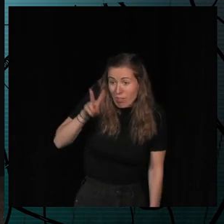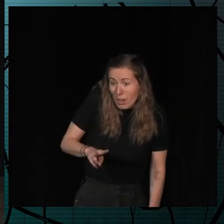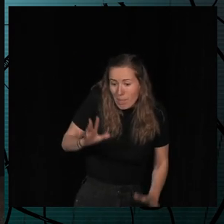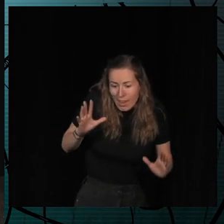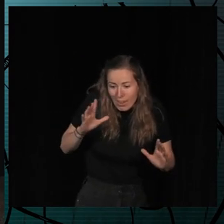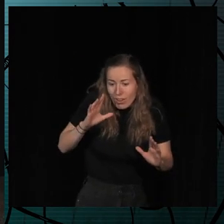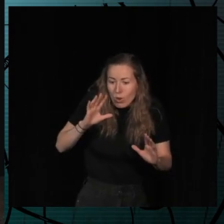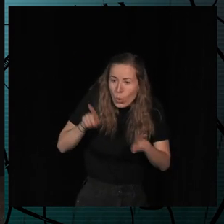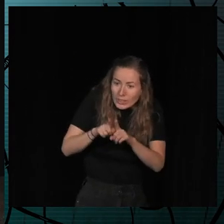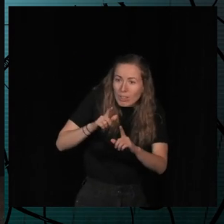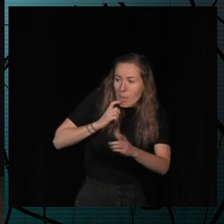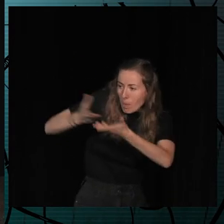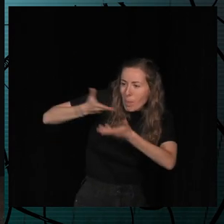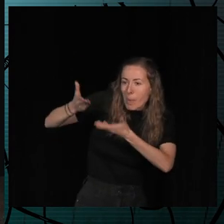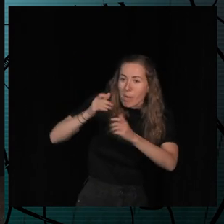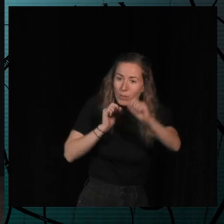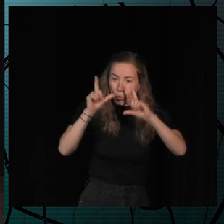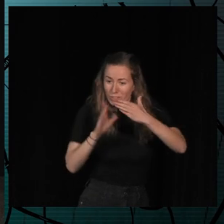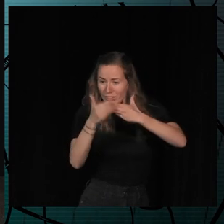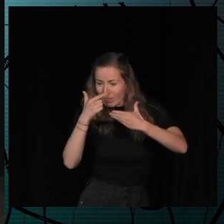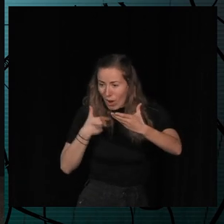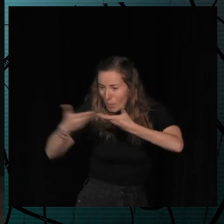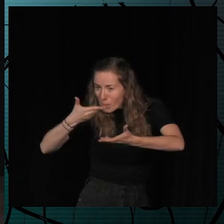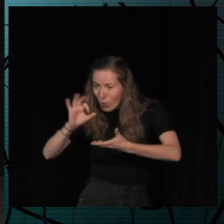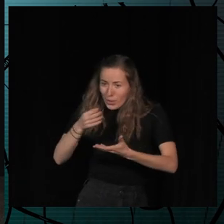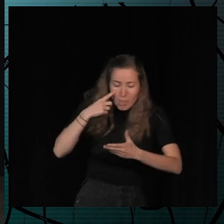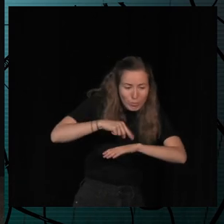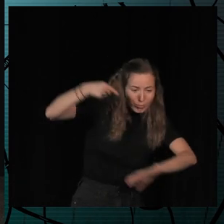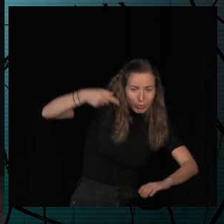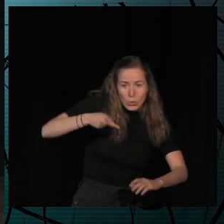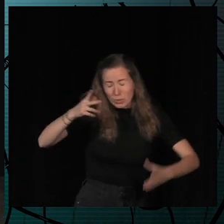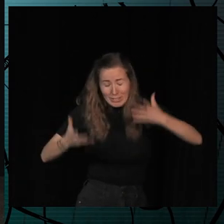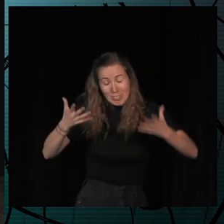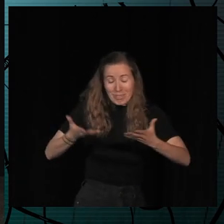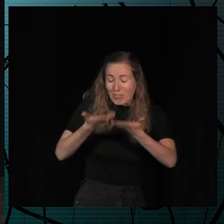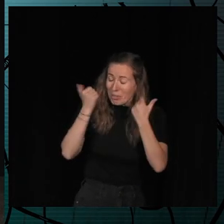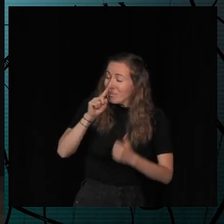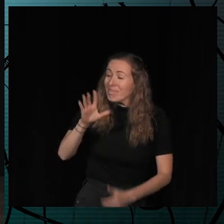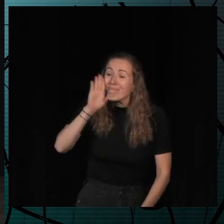voilà il y a plein de choses derrière twitch donc voilà je voulais avoir votre avis là-dessus merci